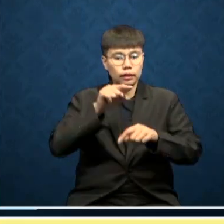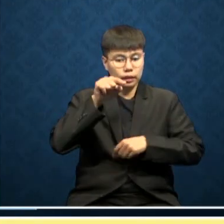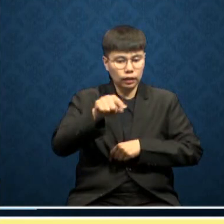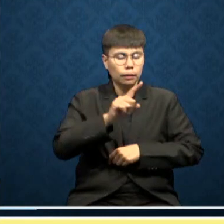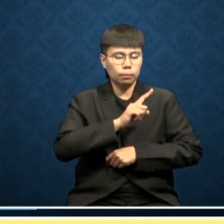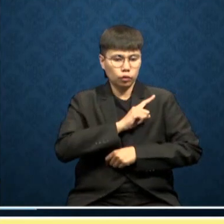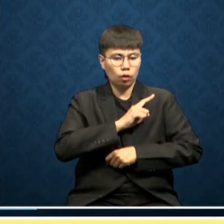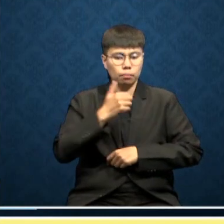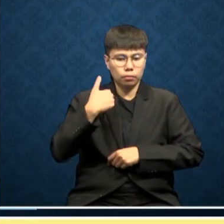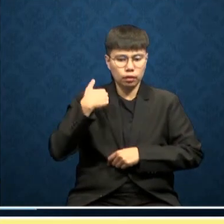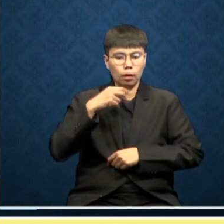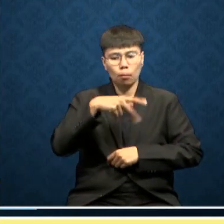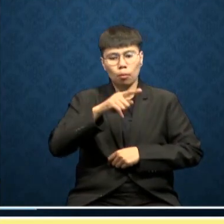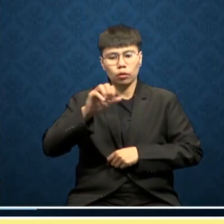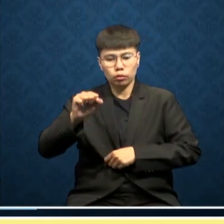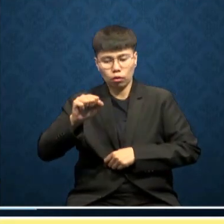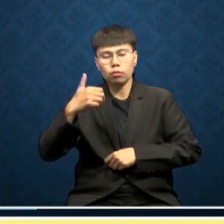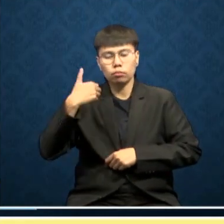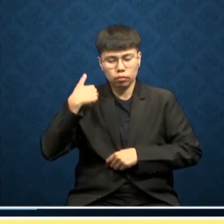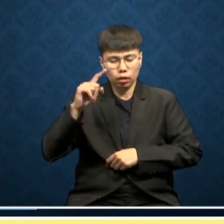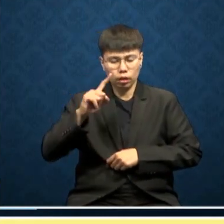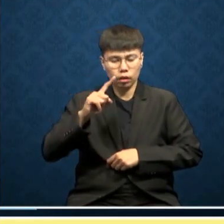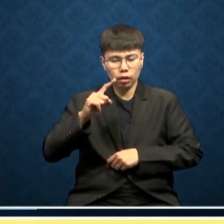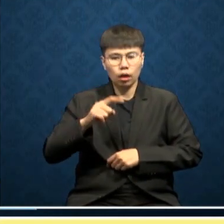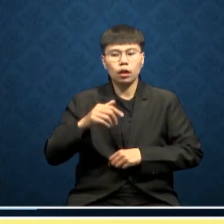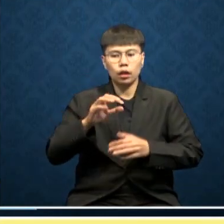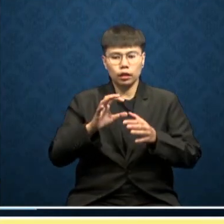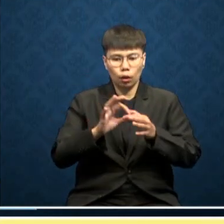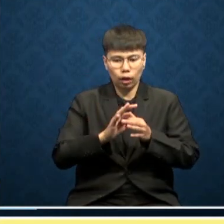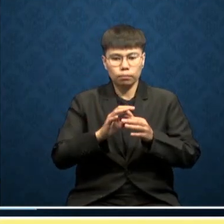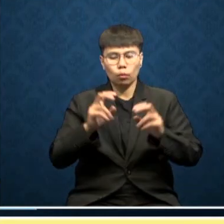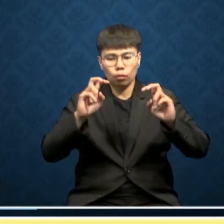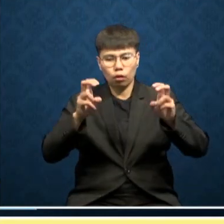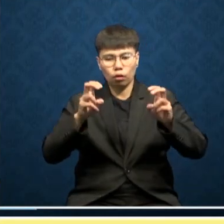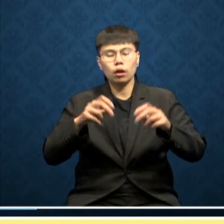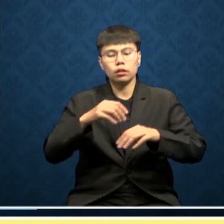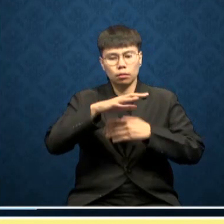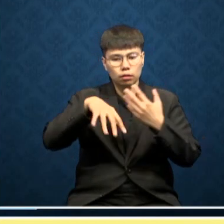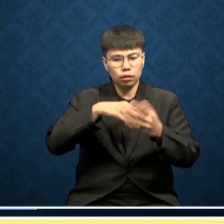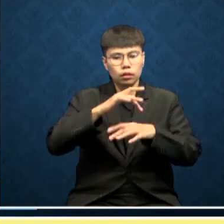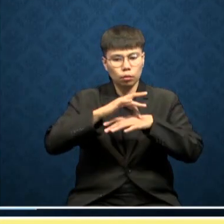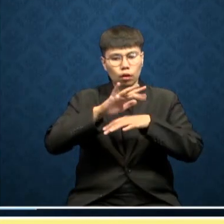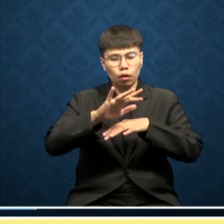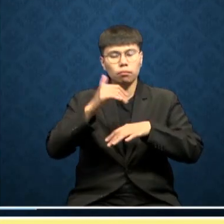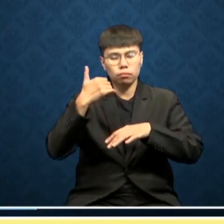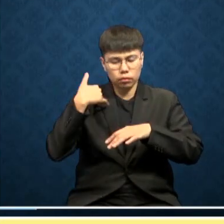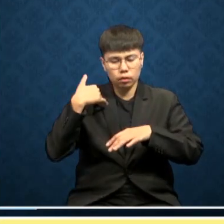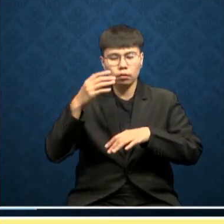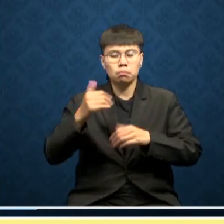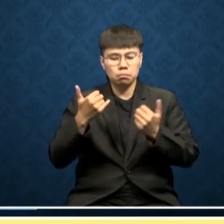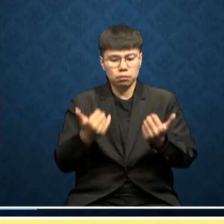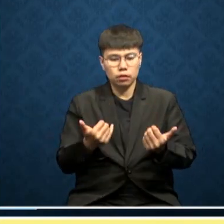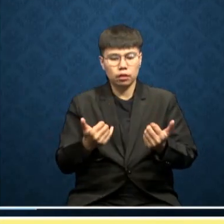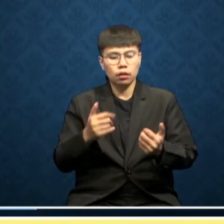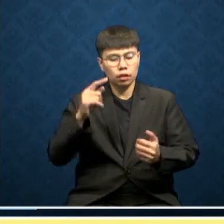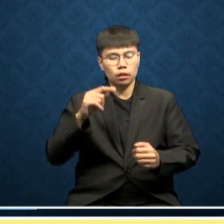เอ่อคดีทรัพยากรธรรมชาติและสิ่งแวดล้อมหรือคดีเกี่ยวกับเเทคโนโลยีอันนี้พนักงานสอบสวนรับ